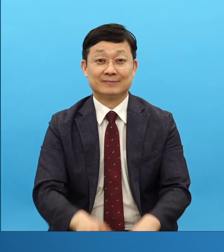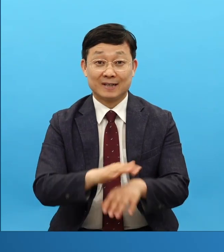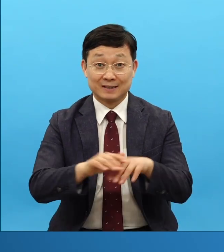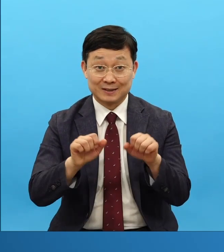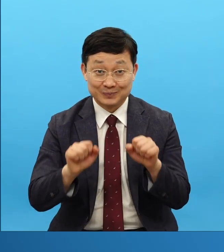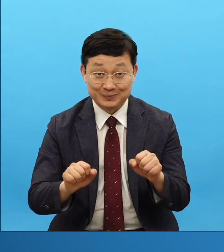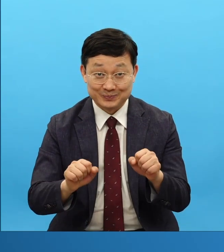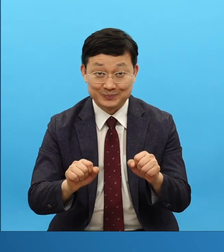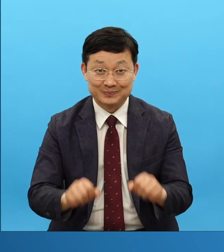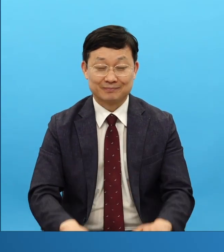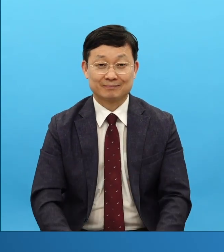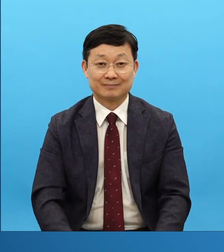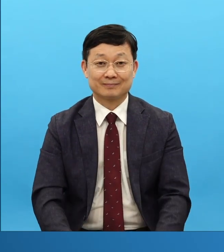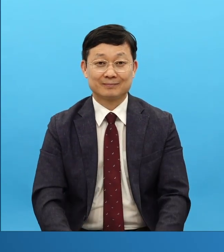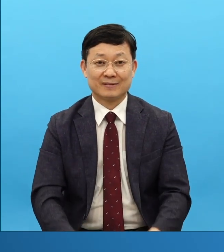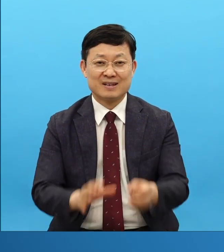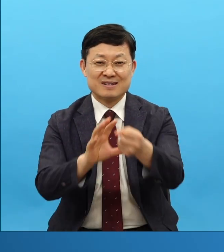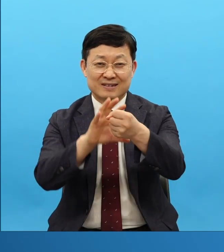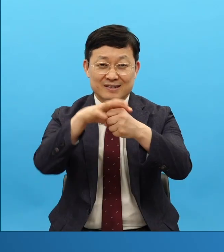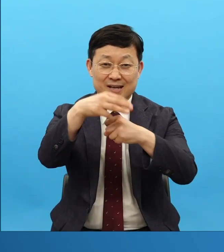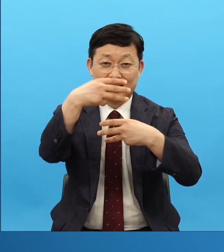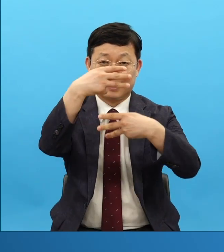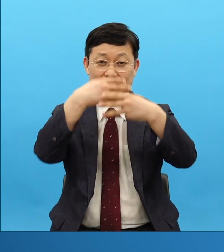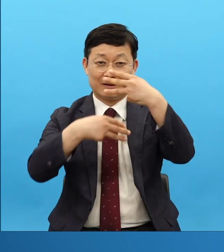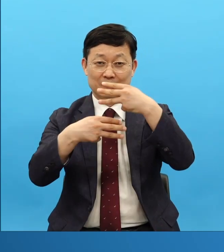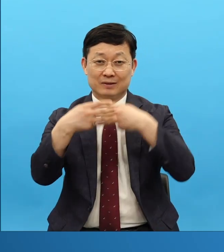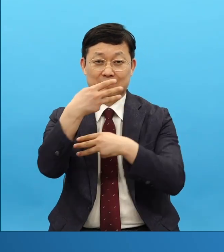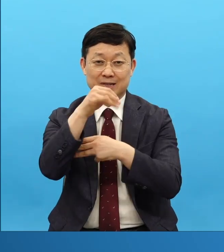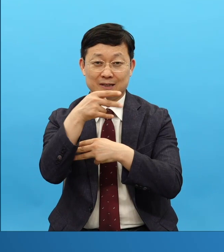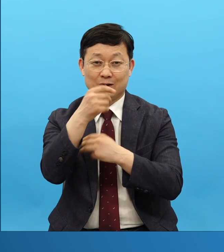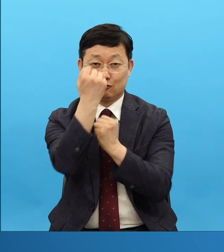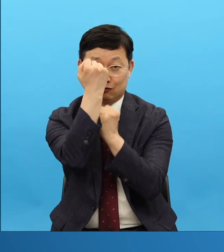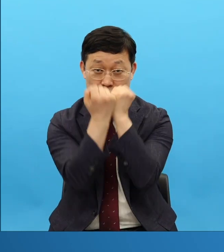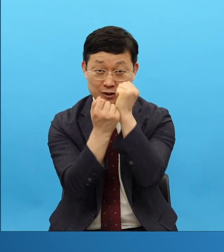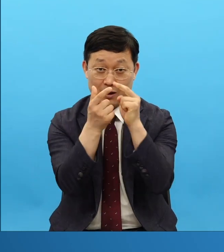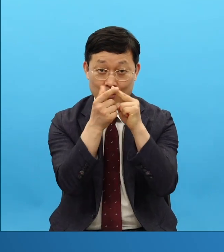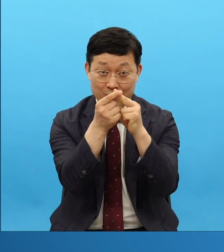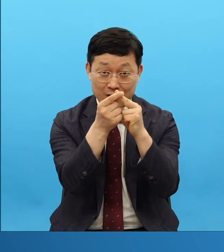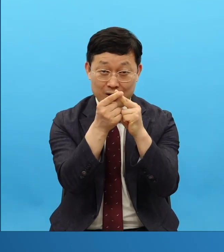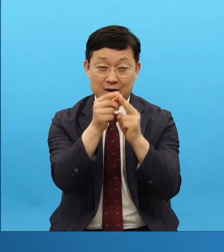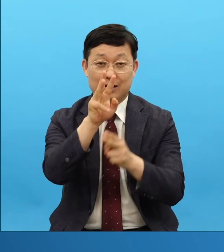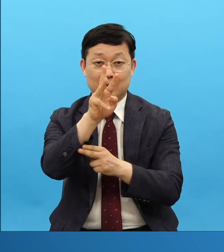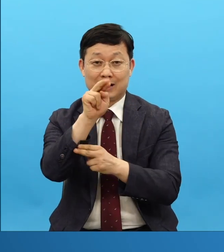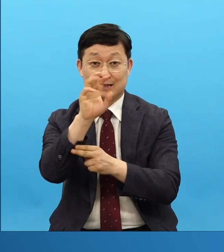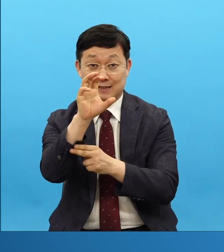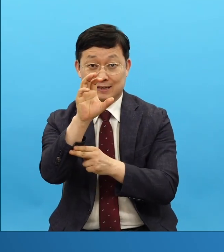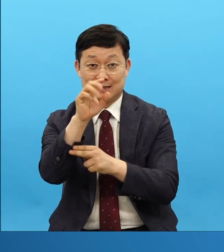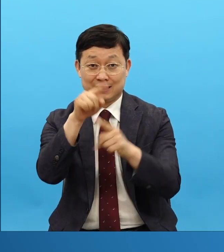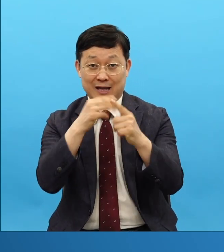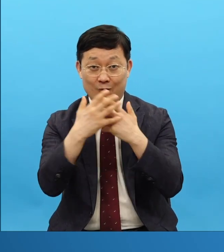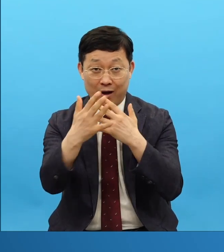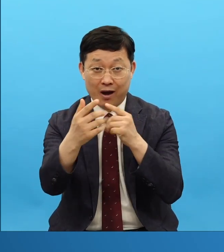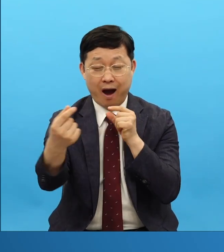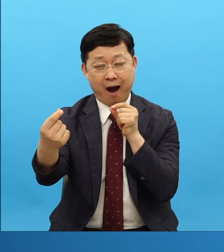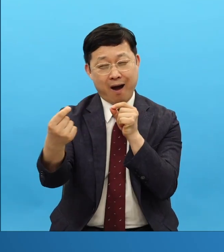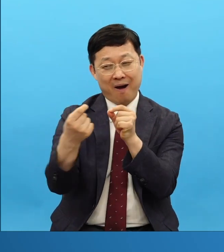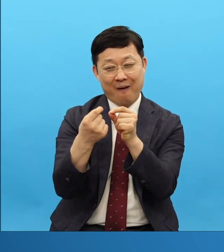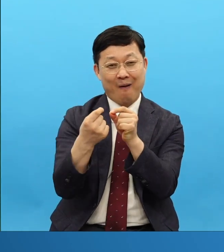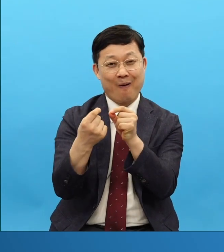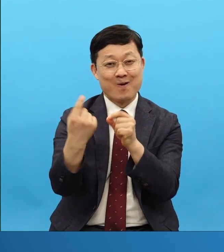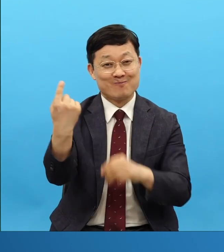안녕하십니까. 어느덧 세계 렘넌트 리더 수련회와 본대회가 우리 앞으로 성큼